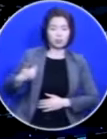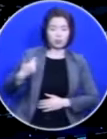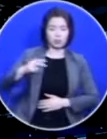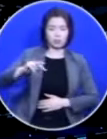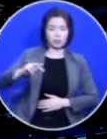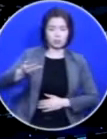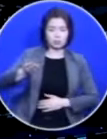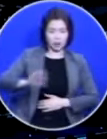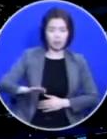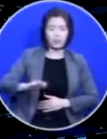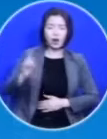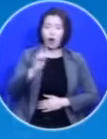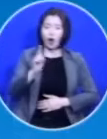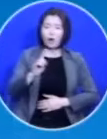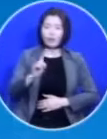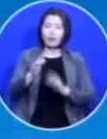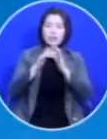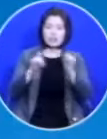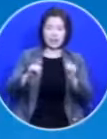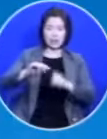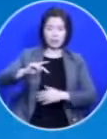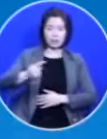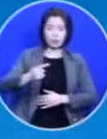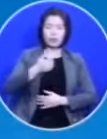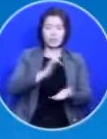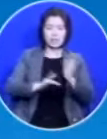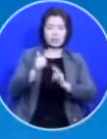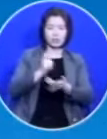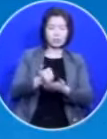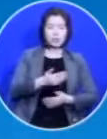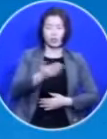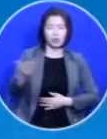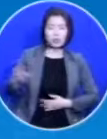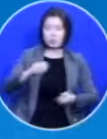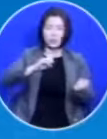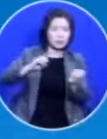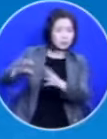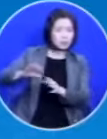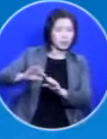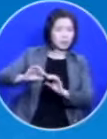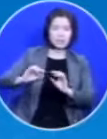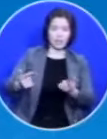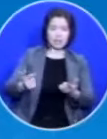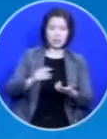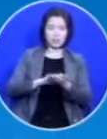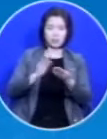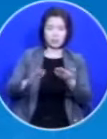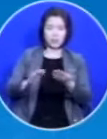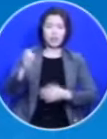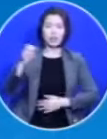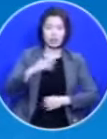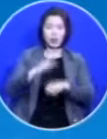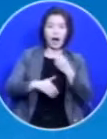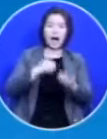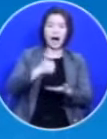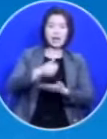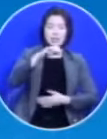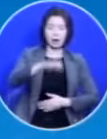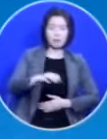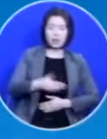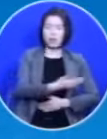사람도 예수님은 여러분을 싫어 버리지 않으십니다 그리고 하나님 앞에 여러분을